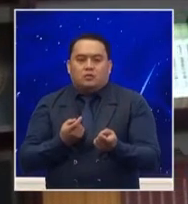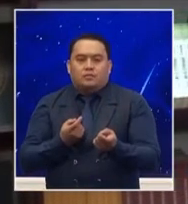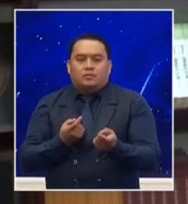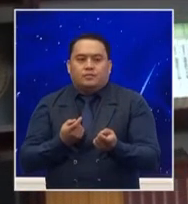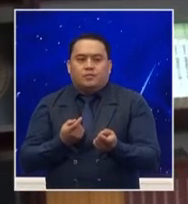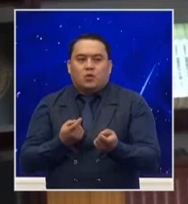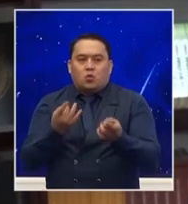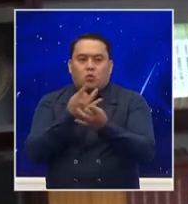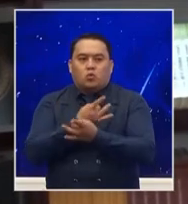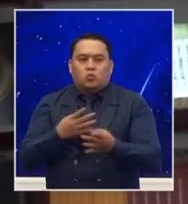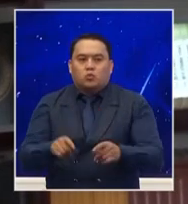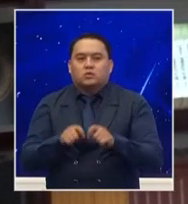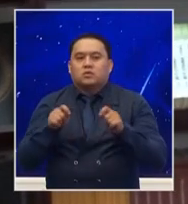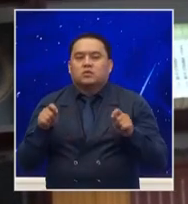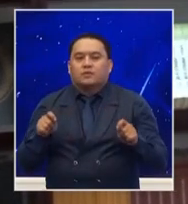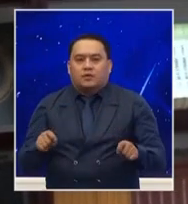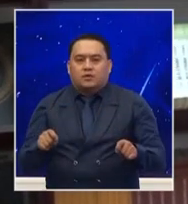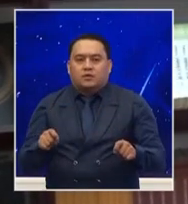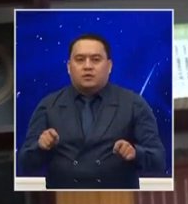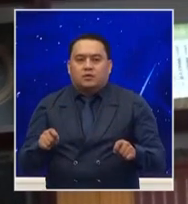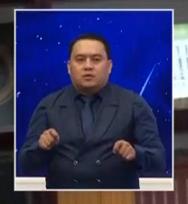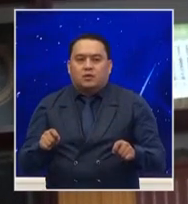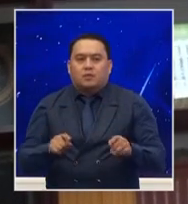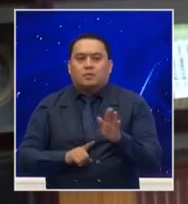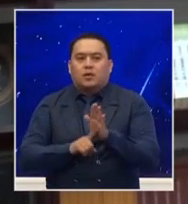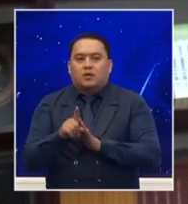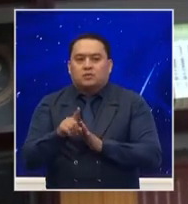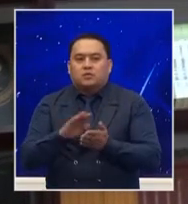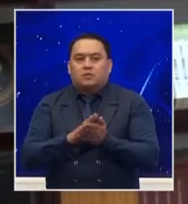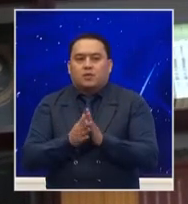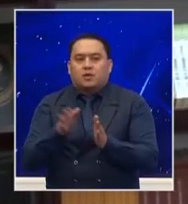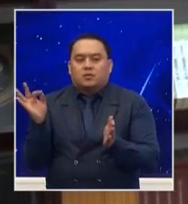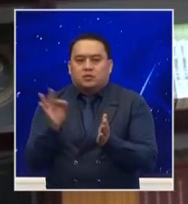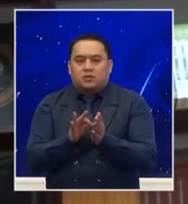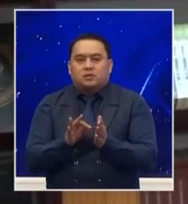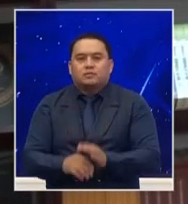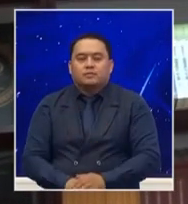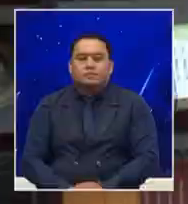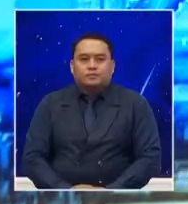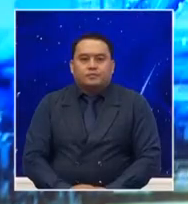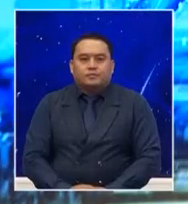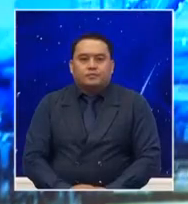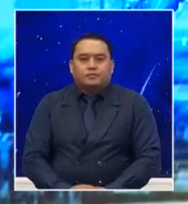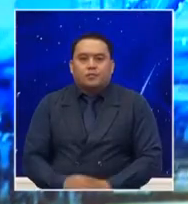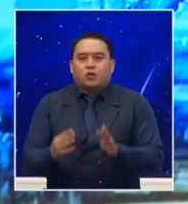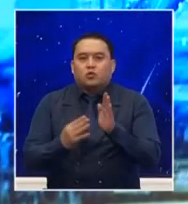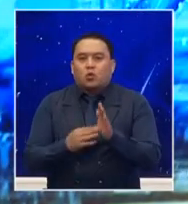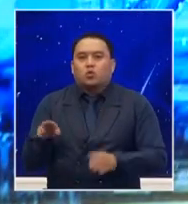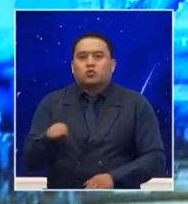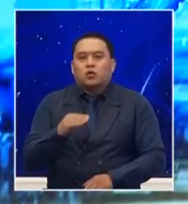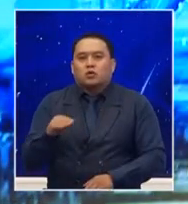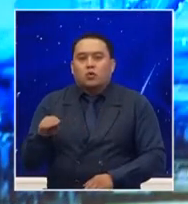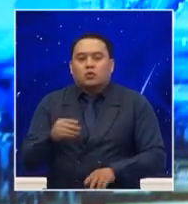оқу мәдениетін қалыптастыру жағы басты шарты және мақсатымыз осы. 9-шы